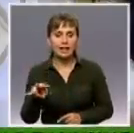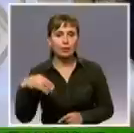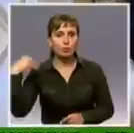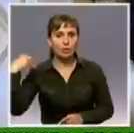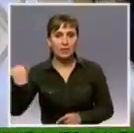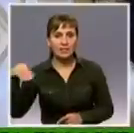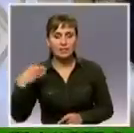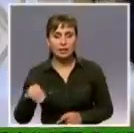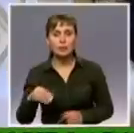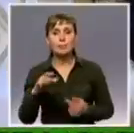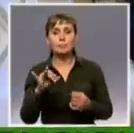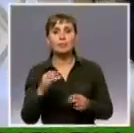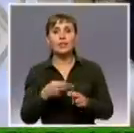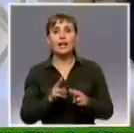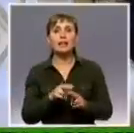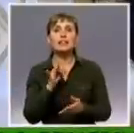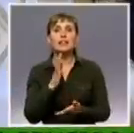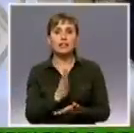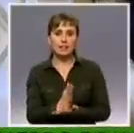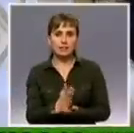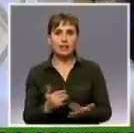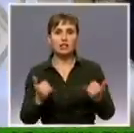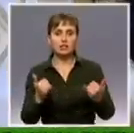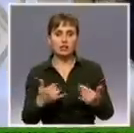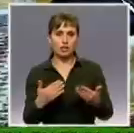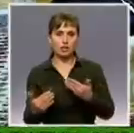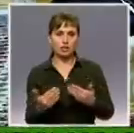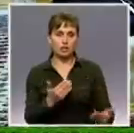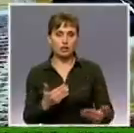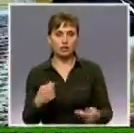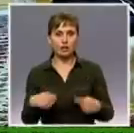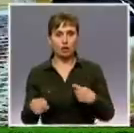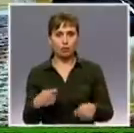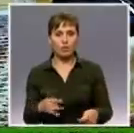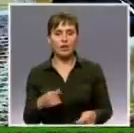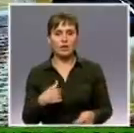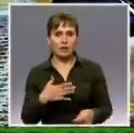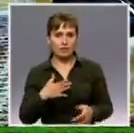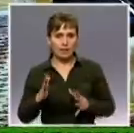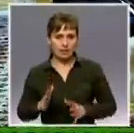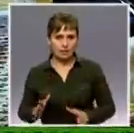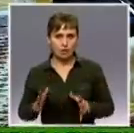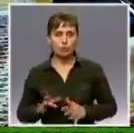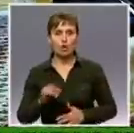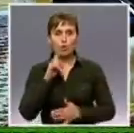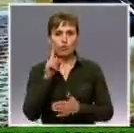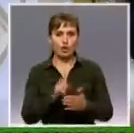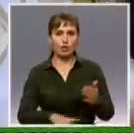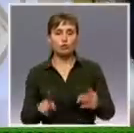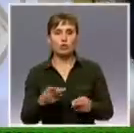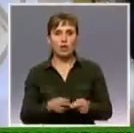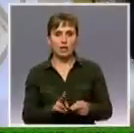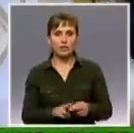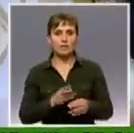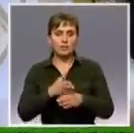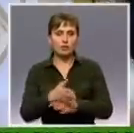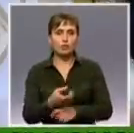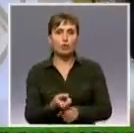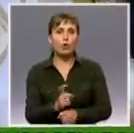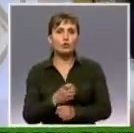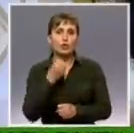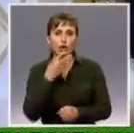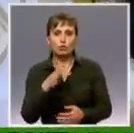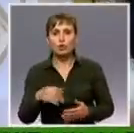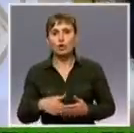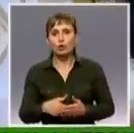залив. Это и есть настоящее отношение торговли. Я надеюсь и уверен, что этот визит очень хорошая